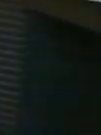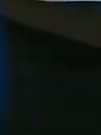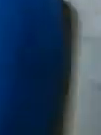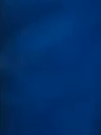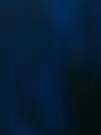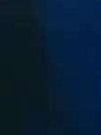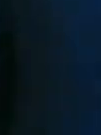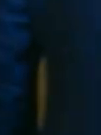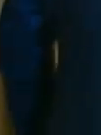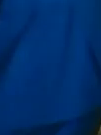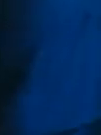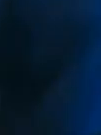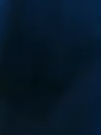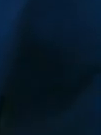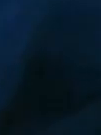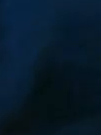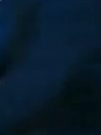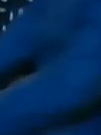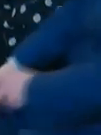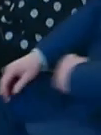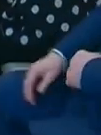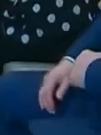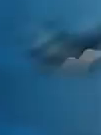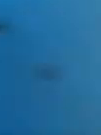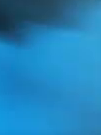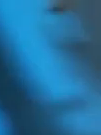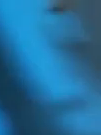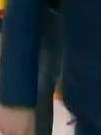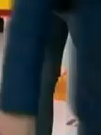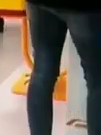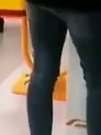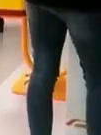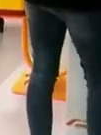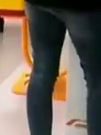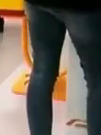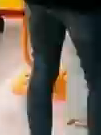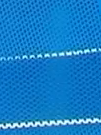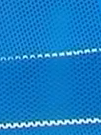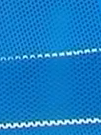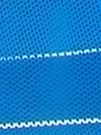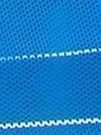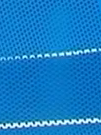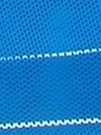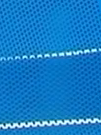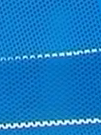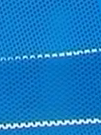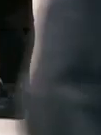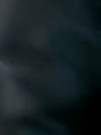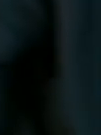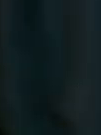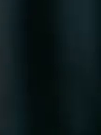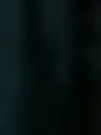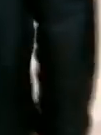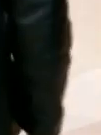ვიზიტი საფრანგეთში, პარლამენტის თავმჯდომარის პირველი აუდიენცია. როგორია H1 N1 ვირუსის მაჩვენებელი